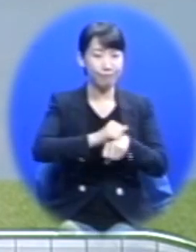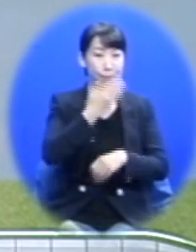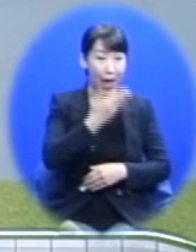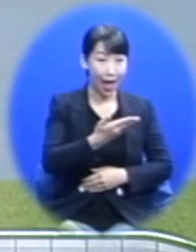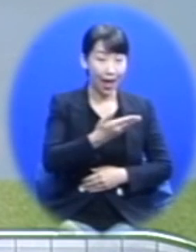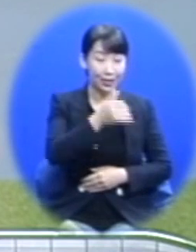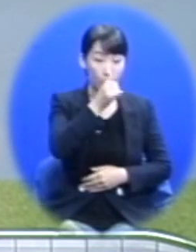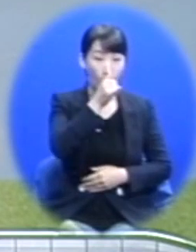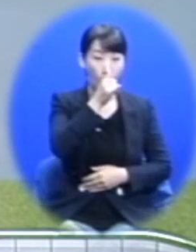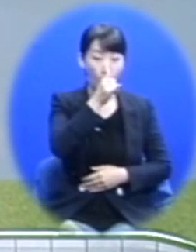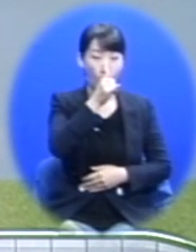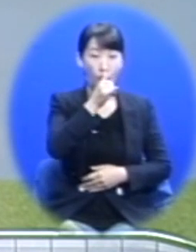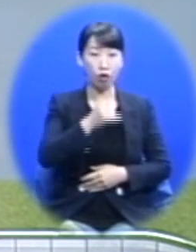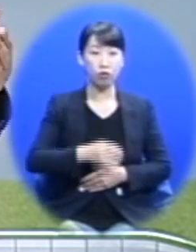있으십니다.